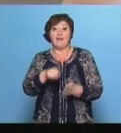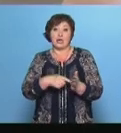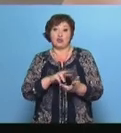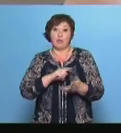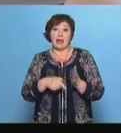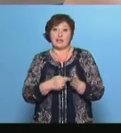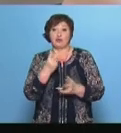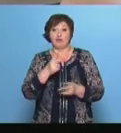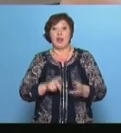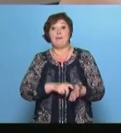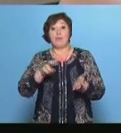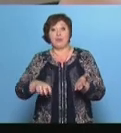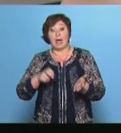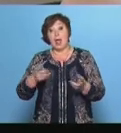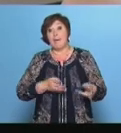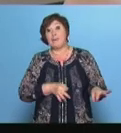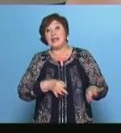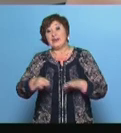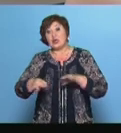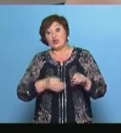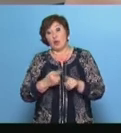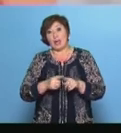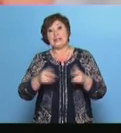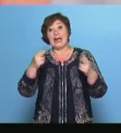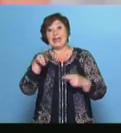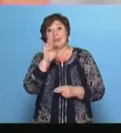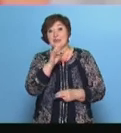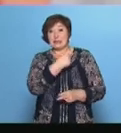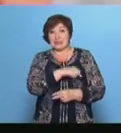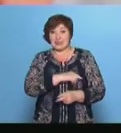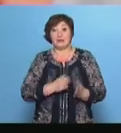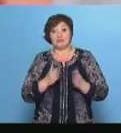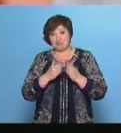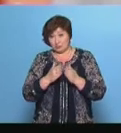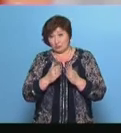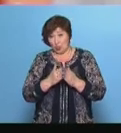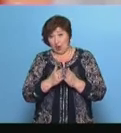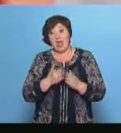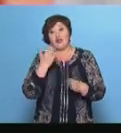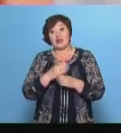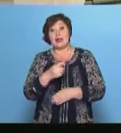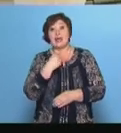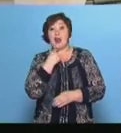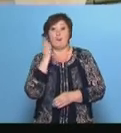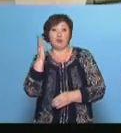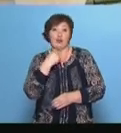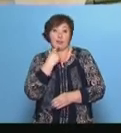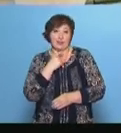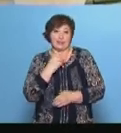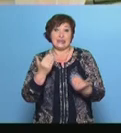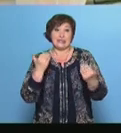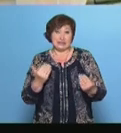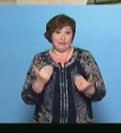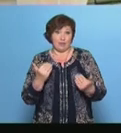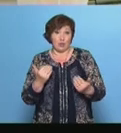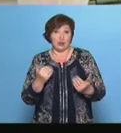2 пересадками. Передвижной медицинский комплекс – это диспансеризация с доставкой на дом, в частности, для будущих первоклассников. Сегодня